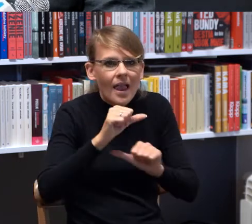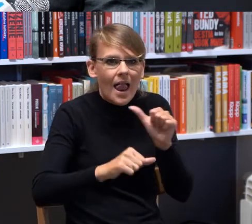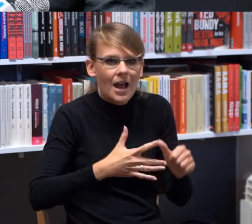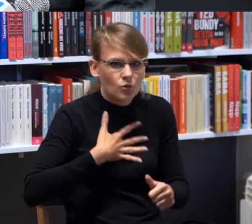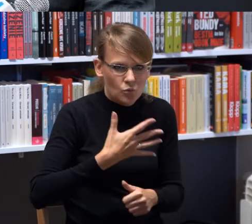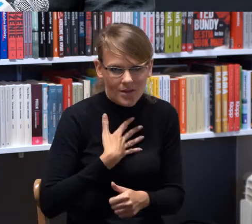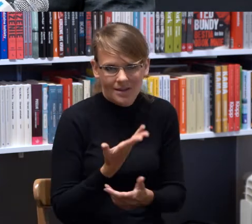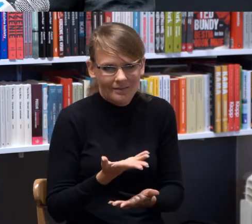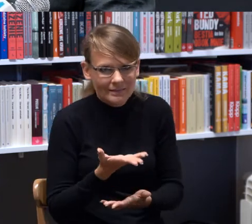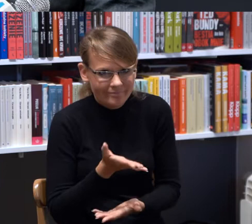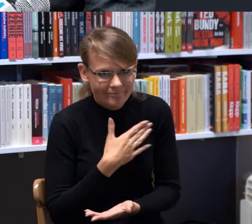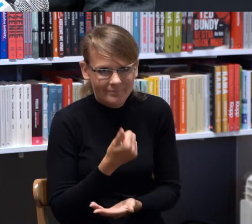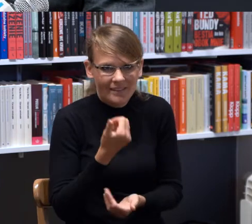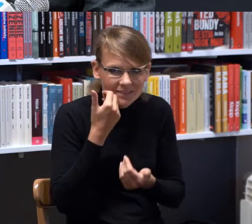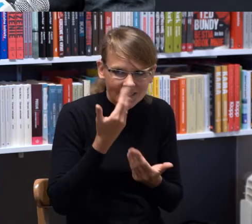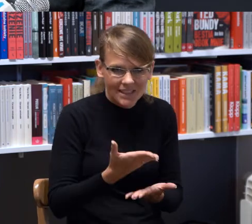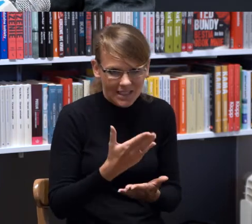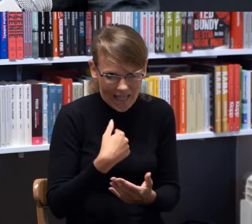że ja bym mogła coś takiego powiedzieć.